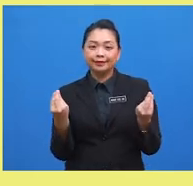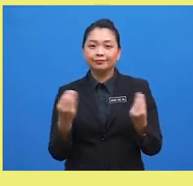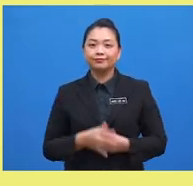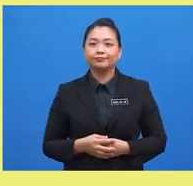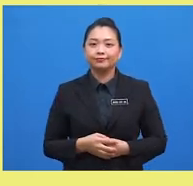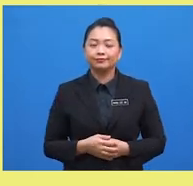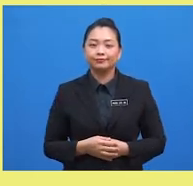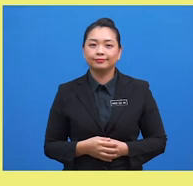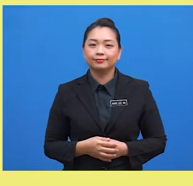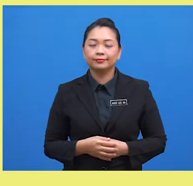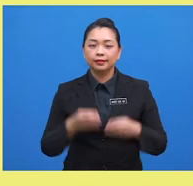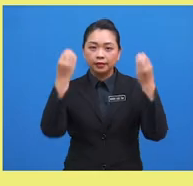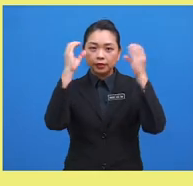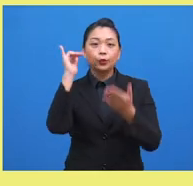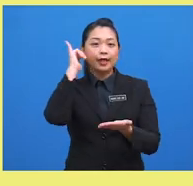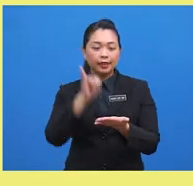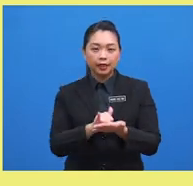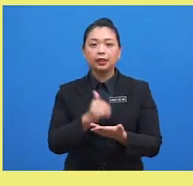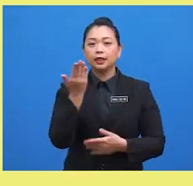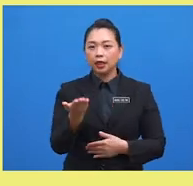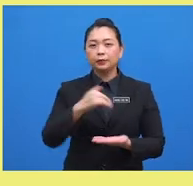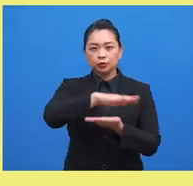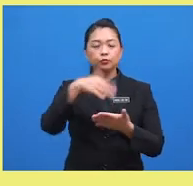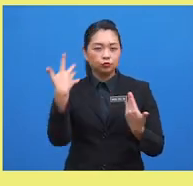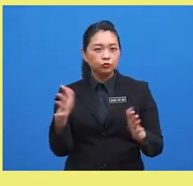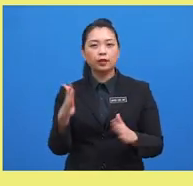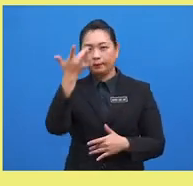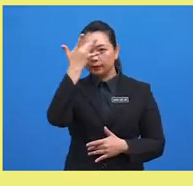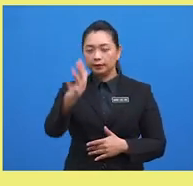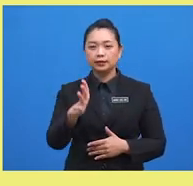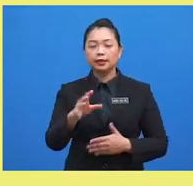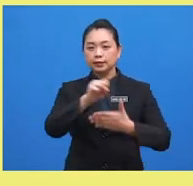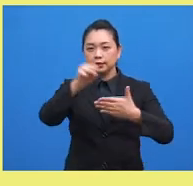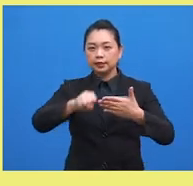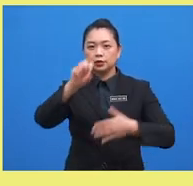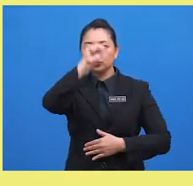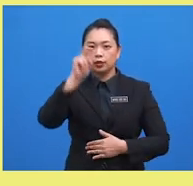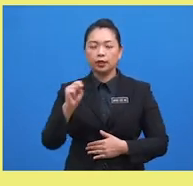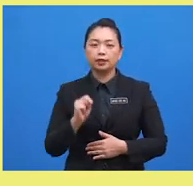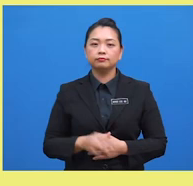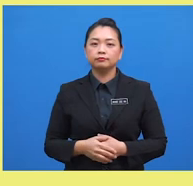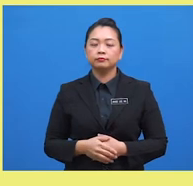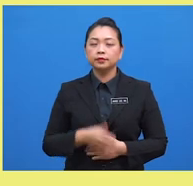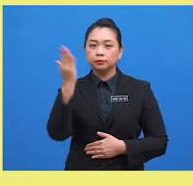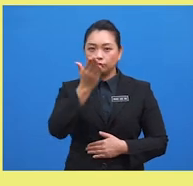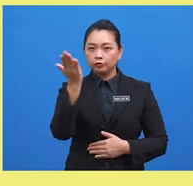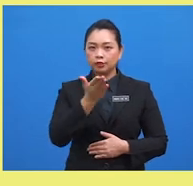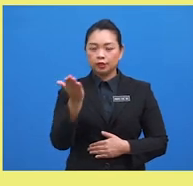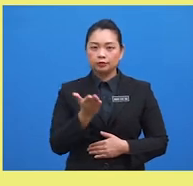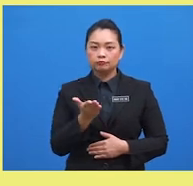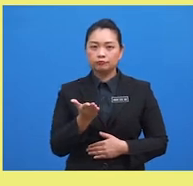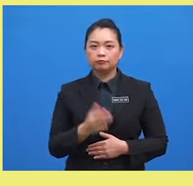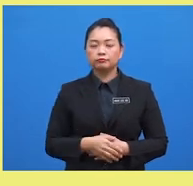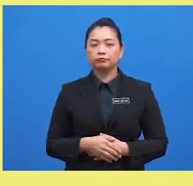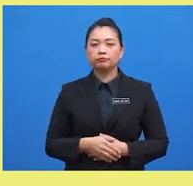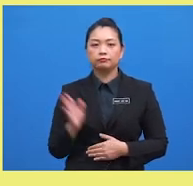ini. Cikgu yakin kamu semua dah mahir menyelesaikan soalan melorekkan kawasan